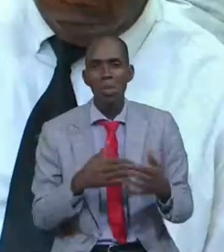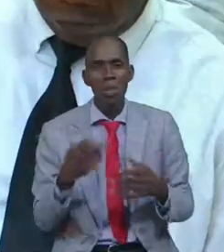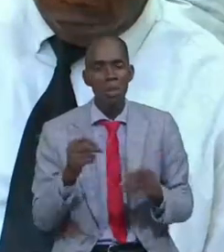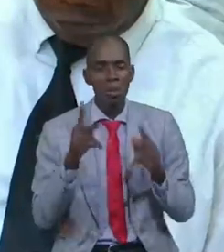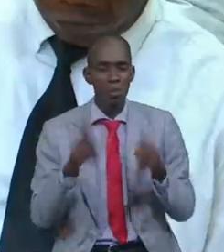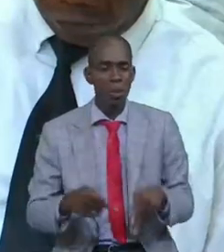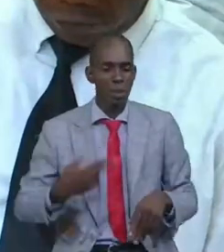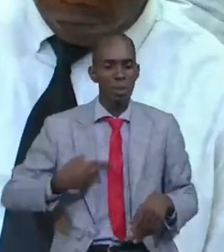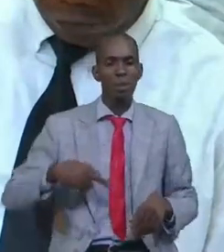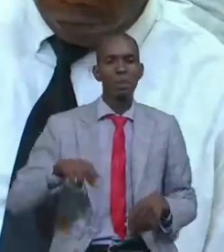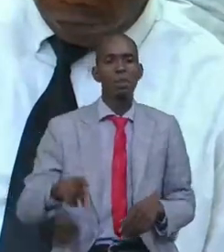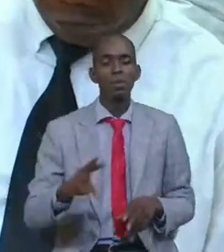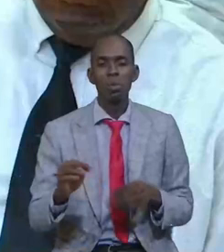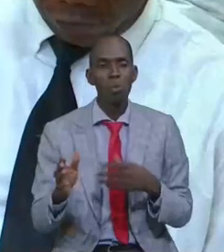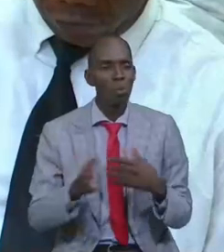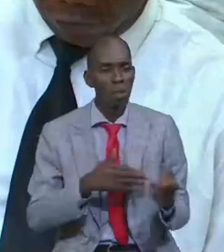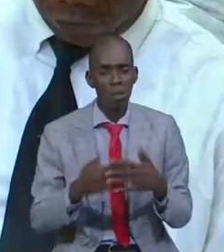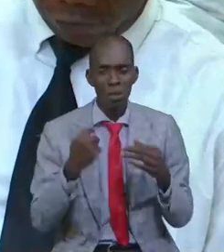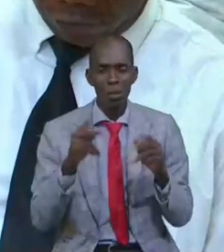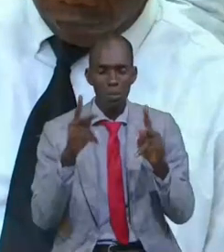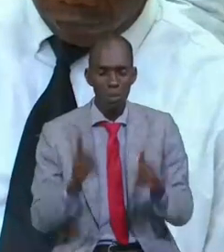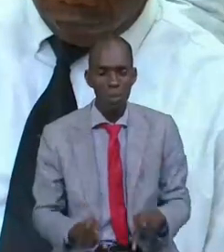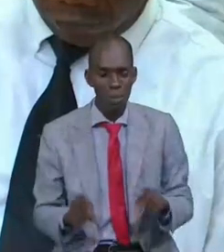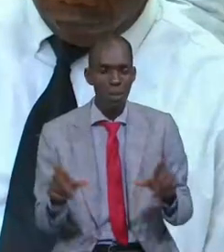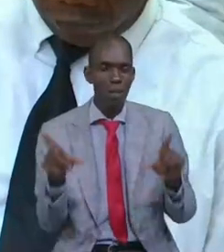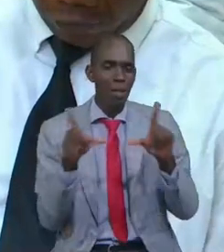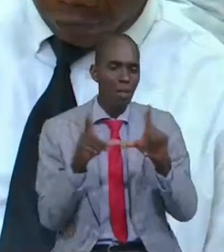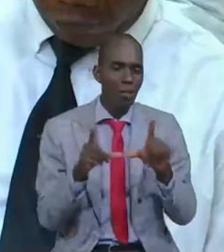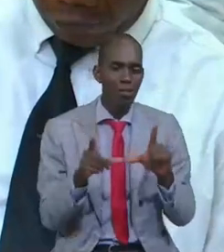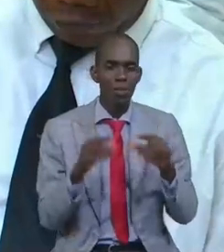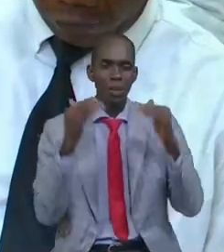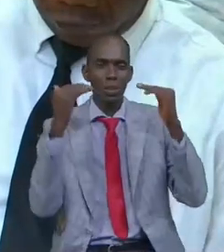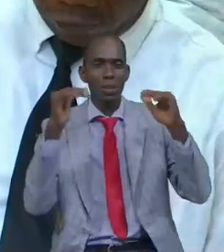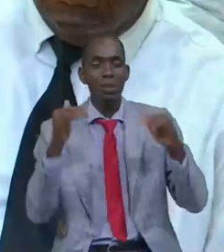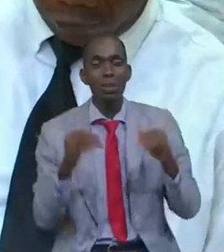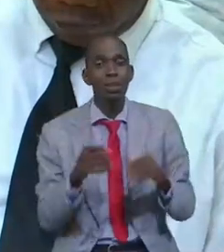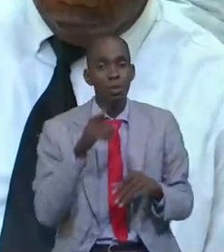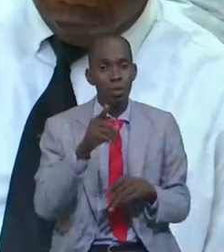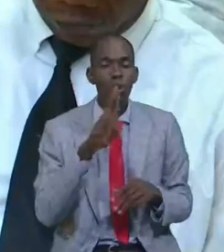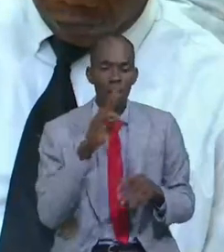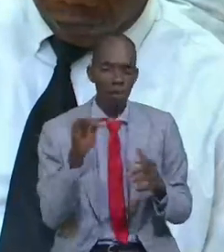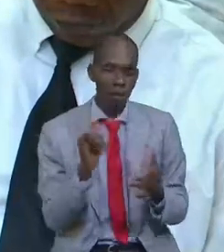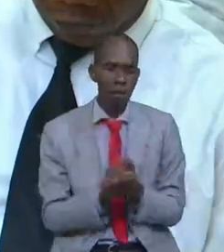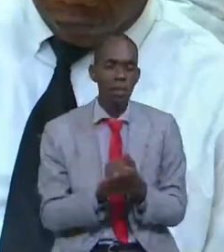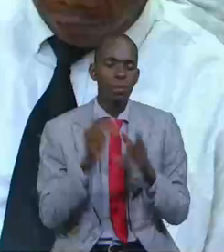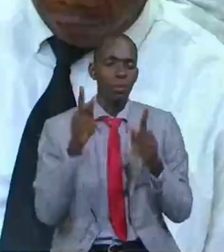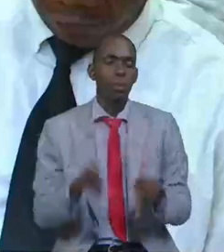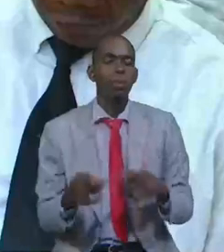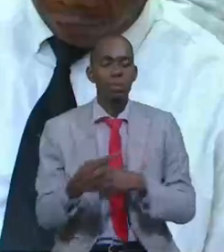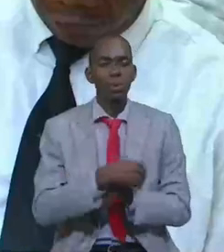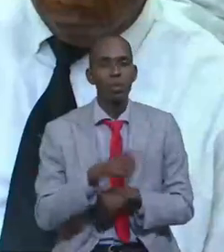homme, tout, de tout statut, tout homme, tu es cet homme, tu es cette femme